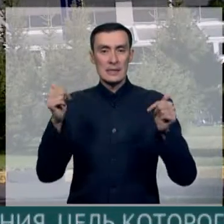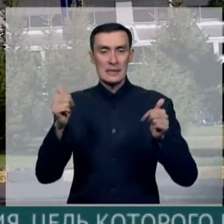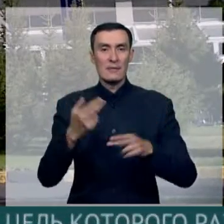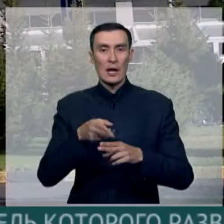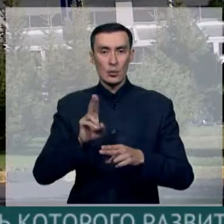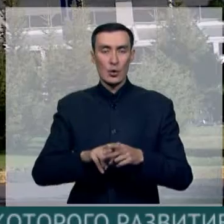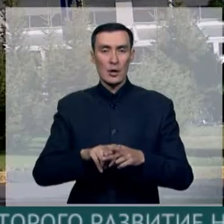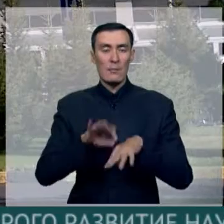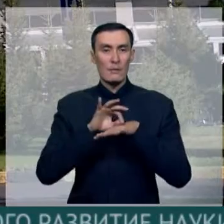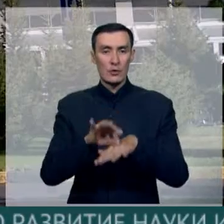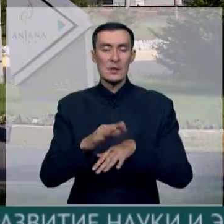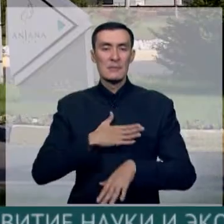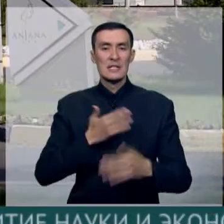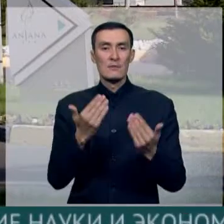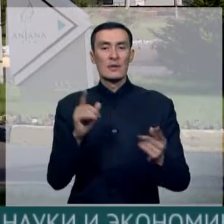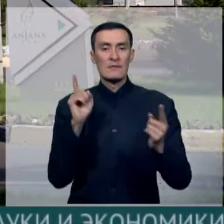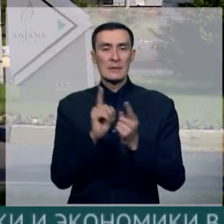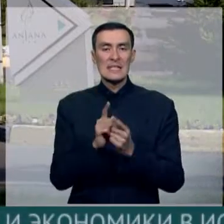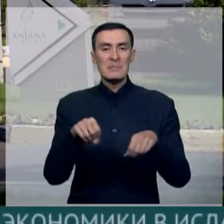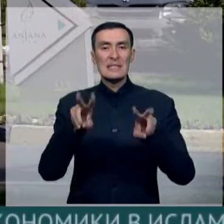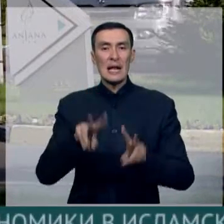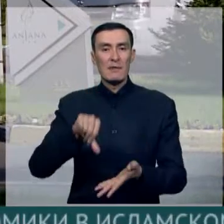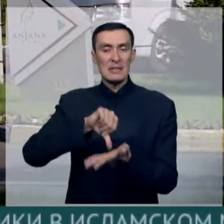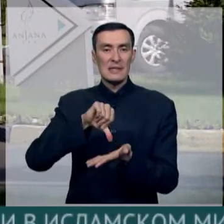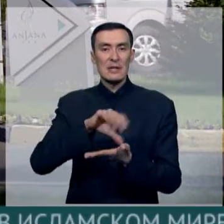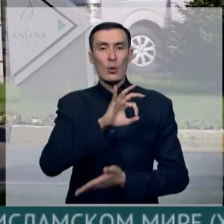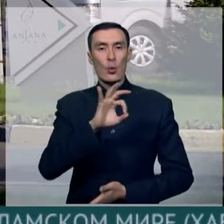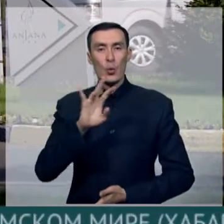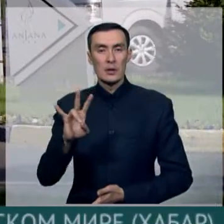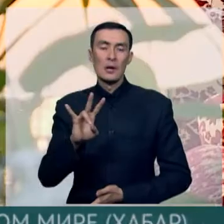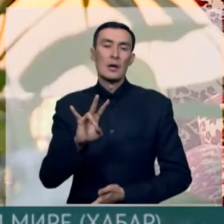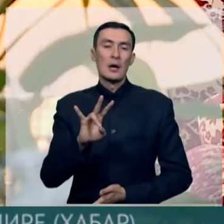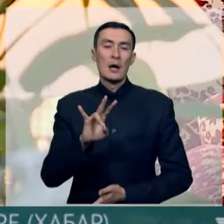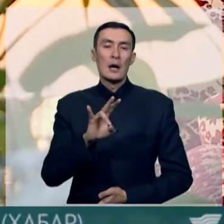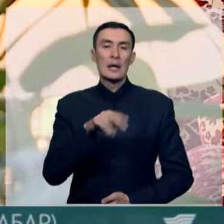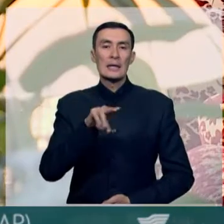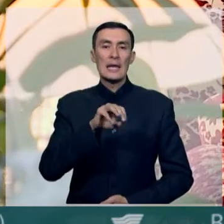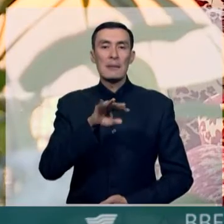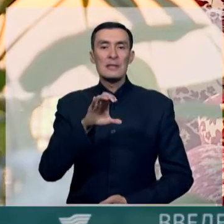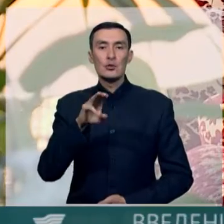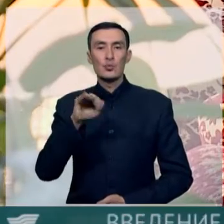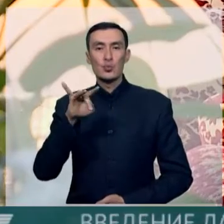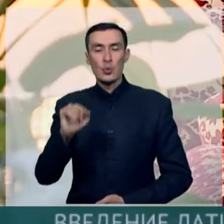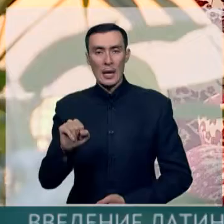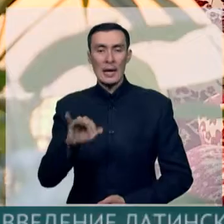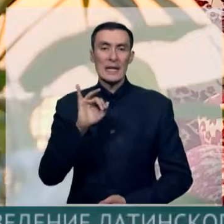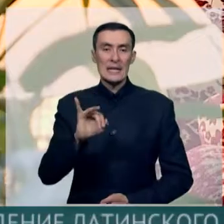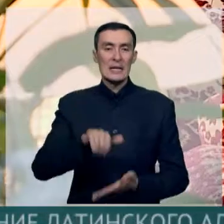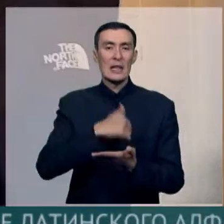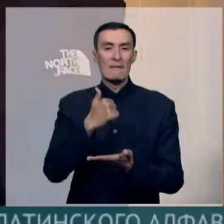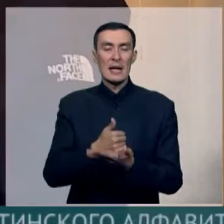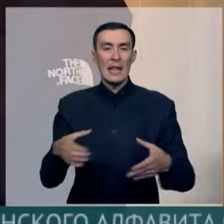они проходят, мы сегодня встретили спецпредставителя ООН по Сирии Стафана де Мистуру и